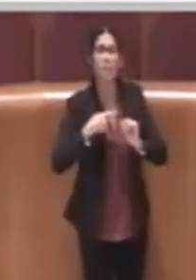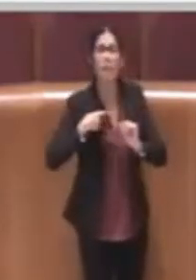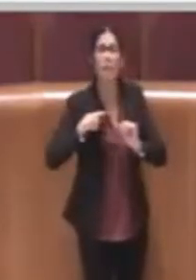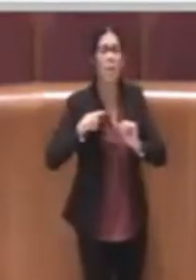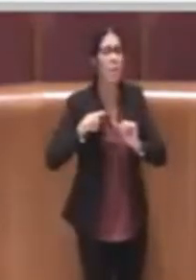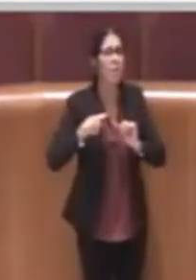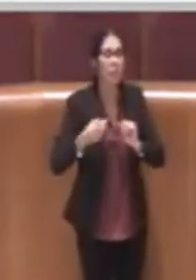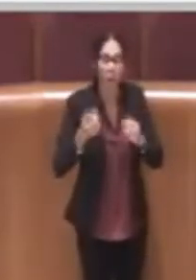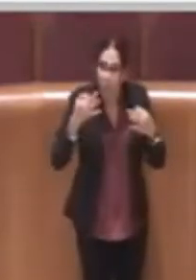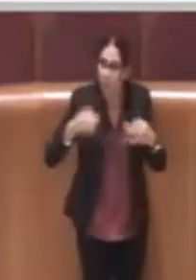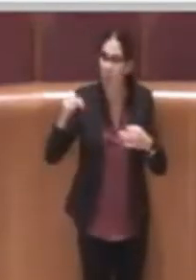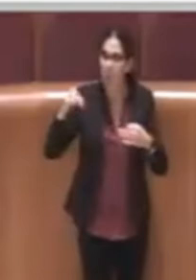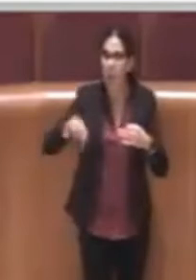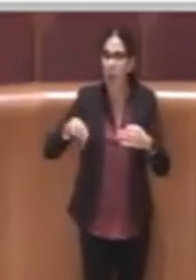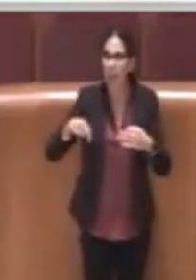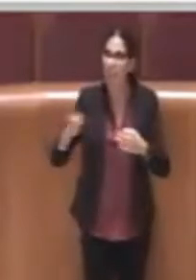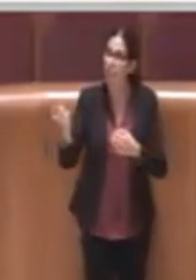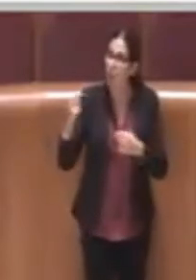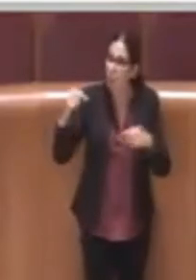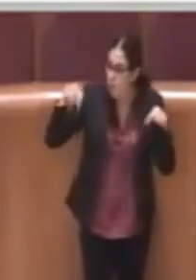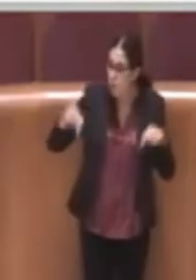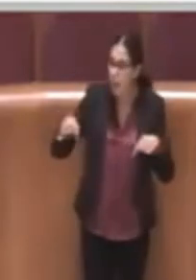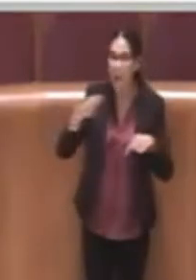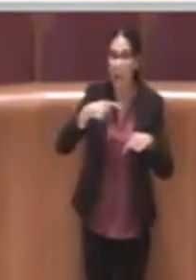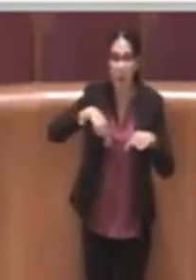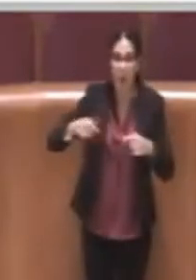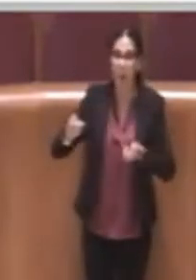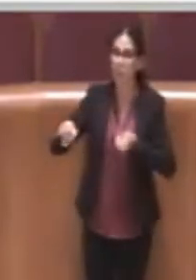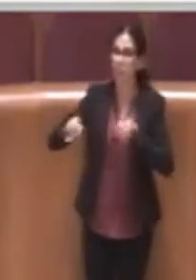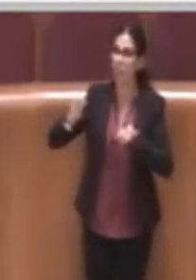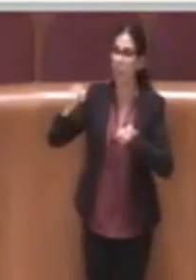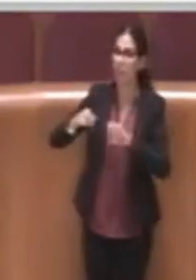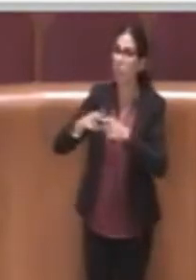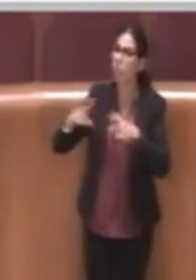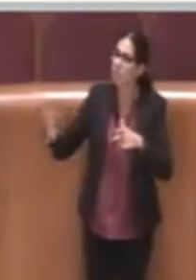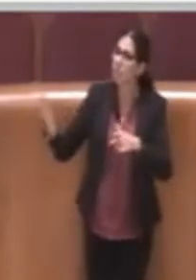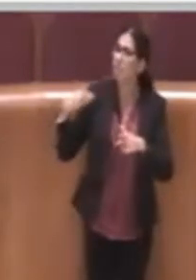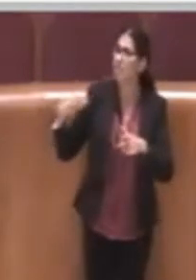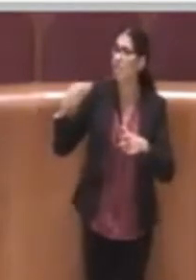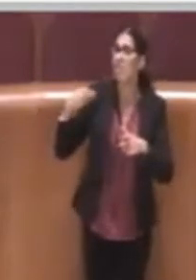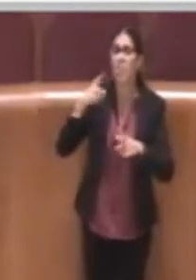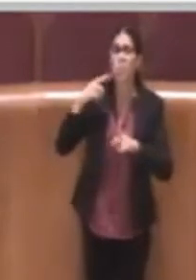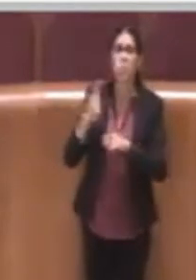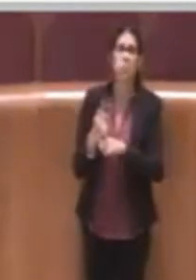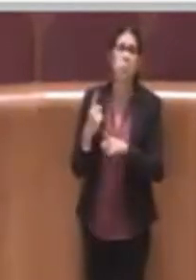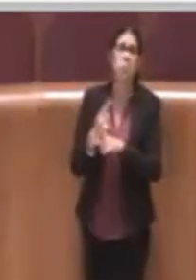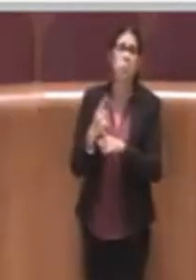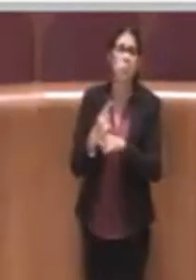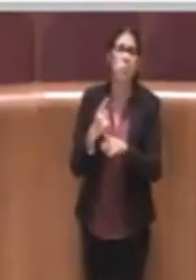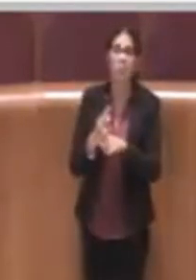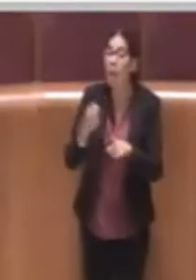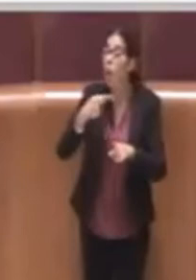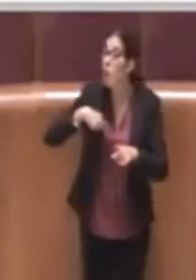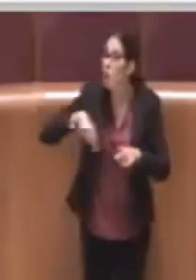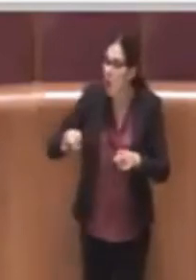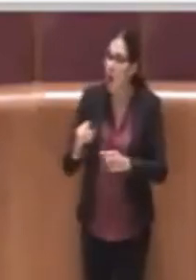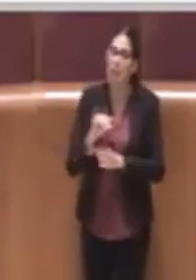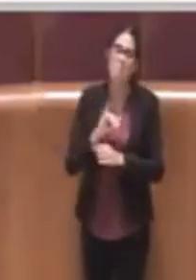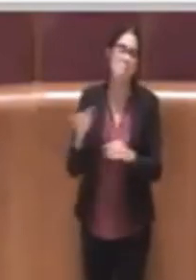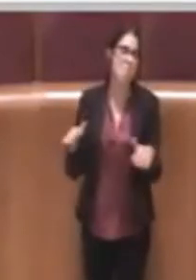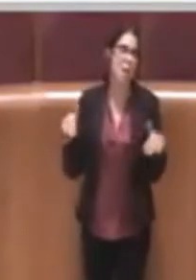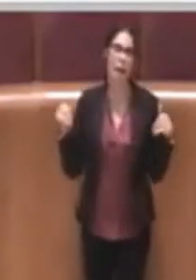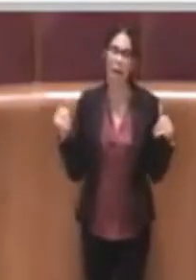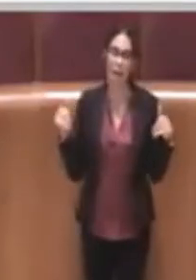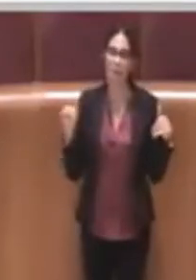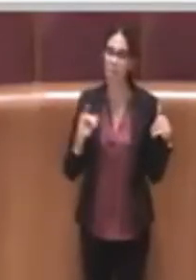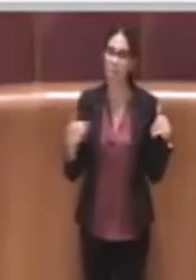giustamente ora siete venuti da noi che governiamo questa città a chiedere le stesse cose, e noi non ci siamo mai tirati indietro.